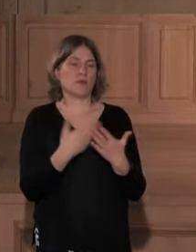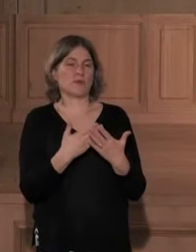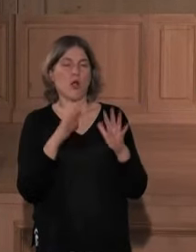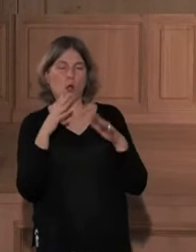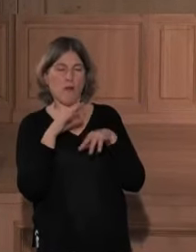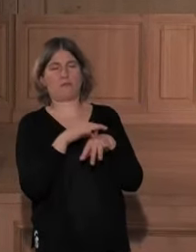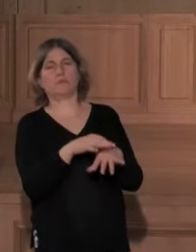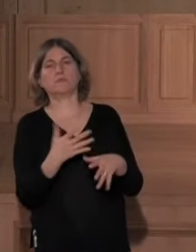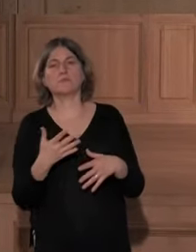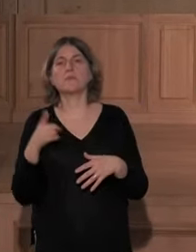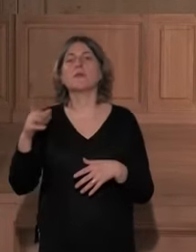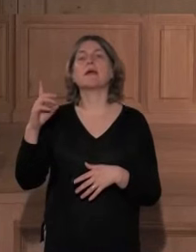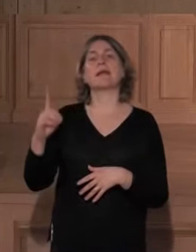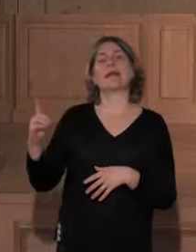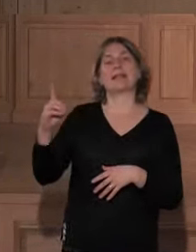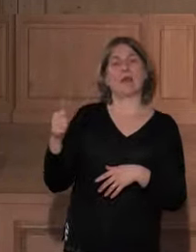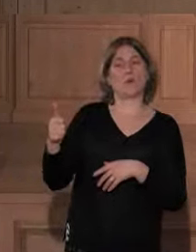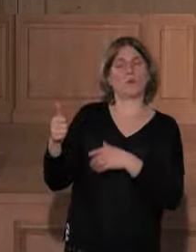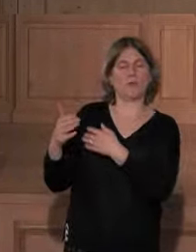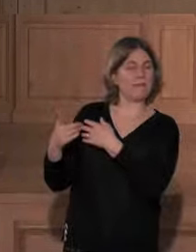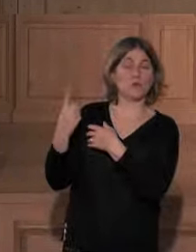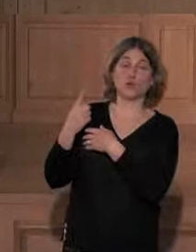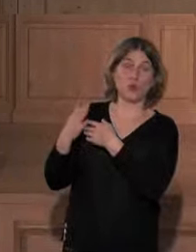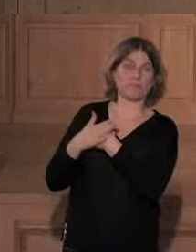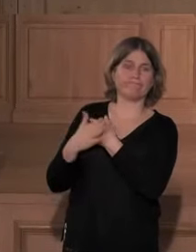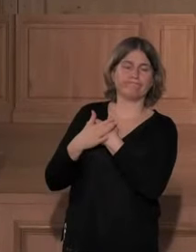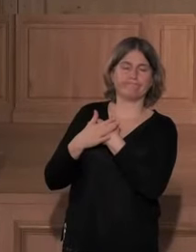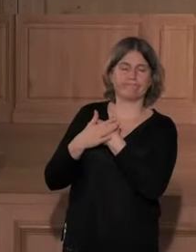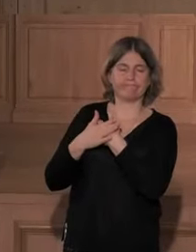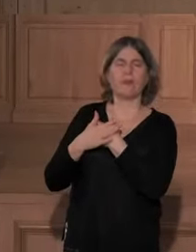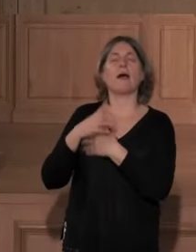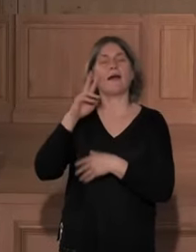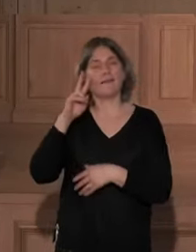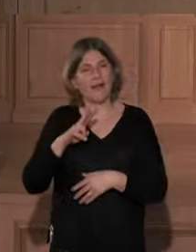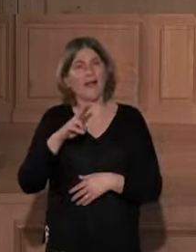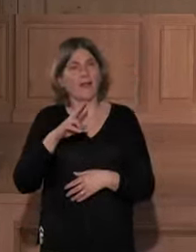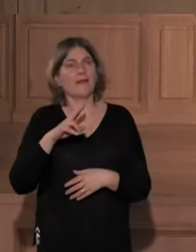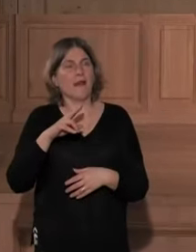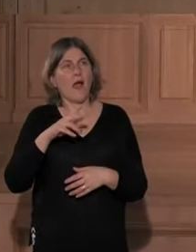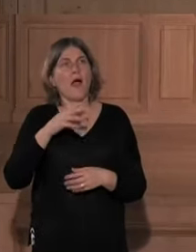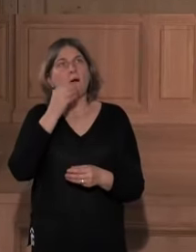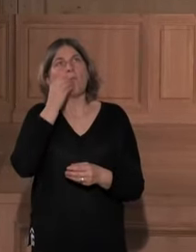Daoud, Daoud, il me fait rappeler toujours des bons moments.